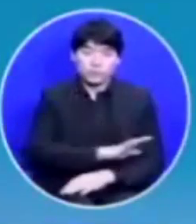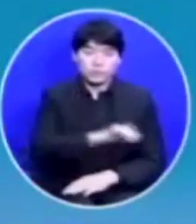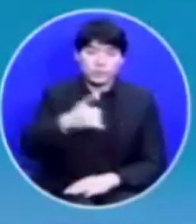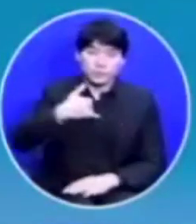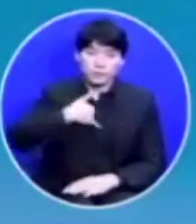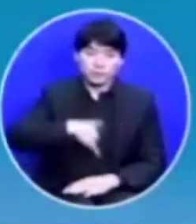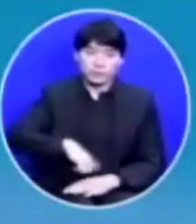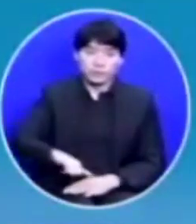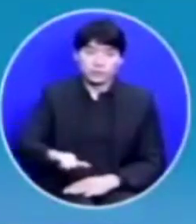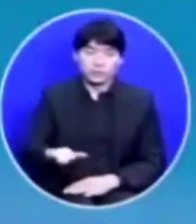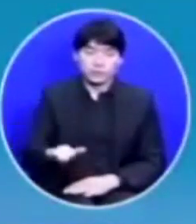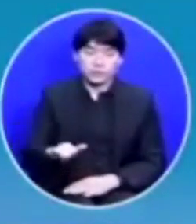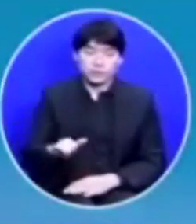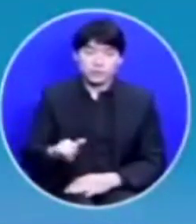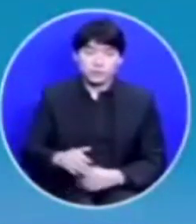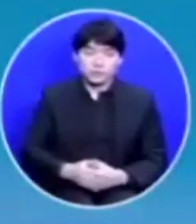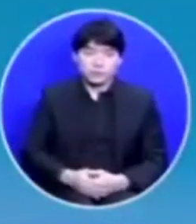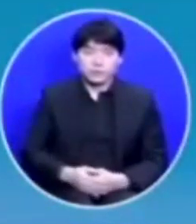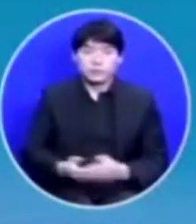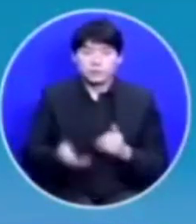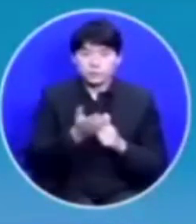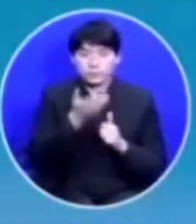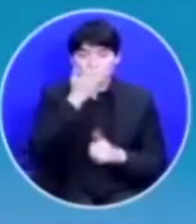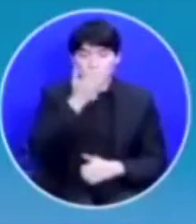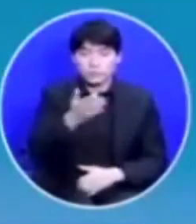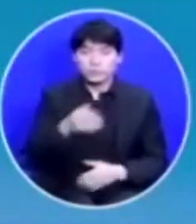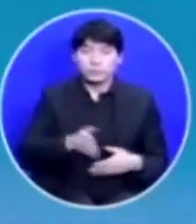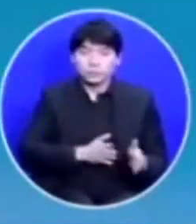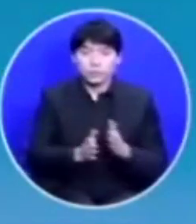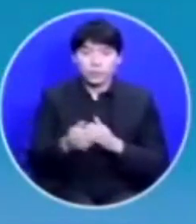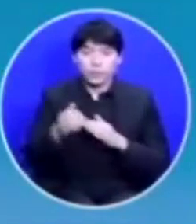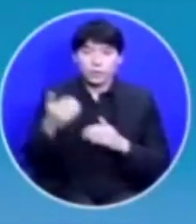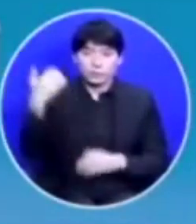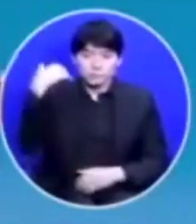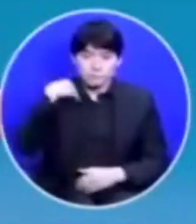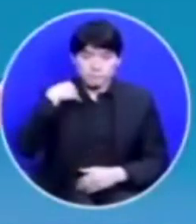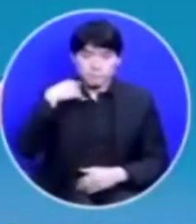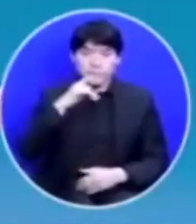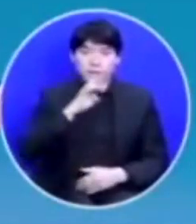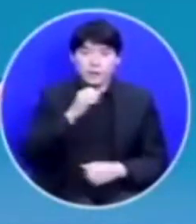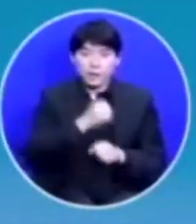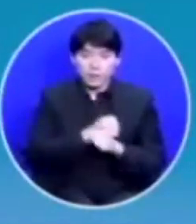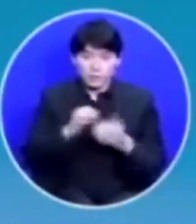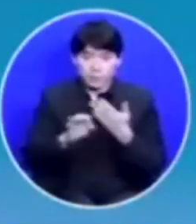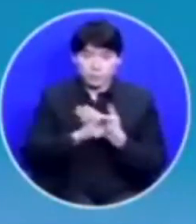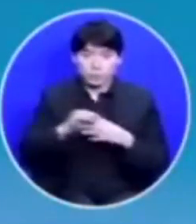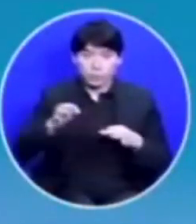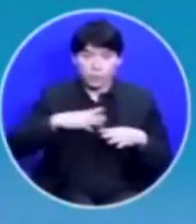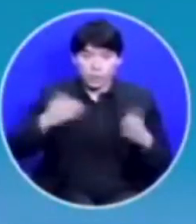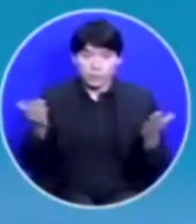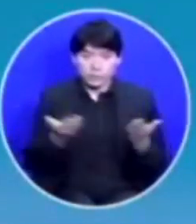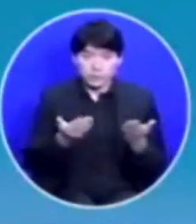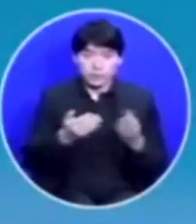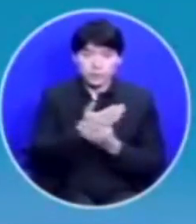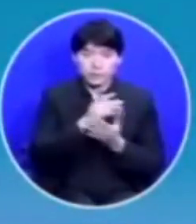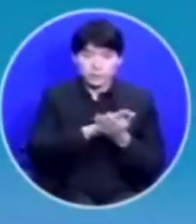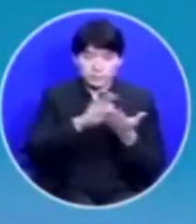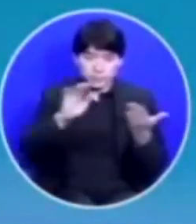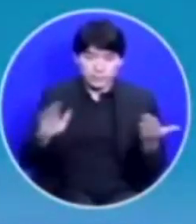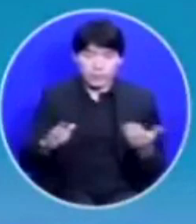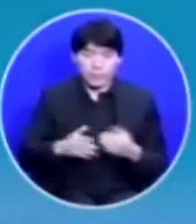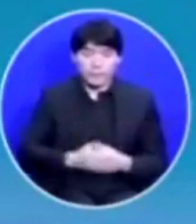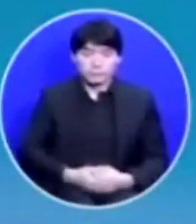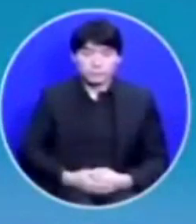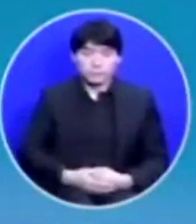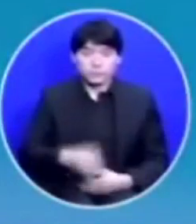기를 수 있는 통로 역할만 해 줄 수 있다면 그렇다면 놀라운 일이 보내주세요 그게 부모가 자녀에게